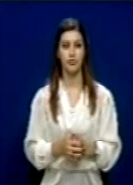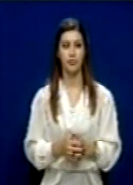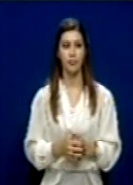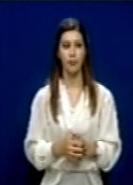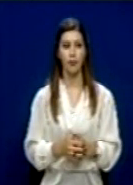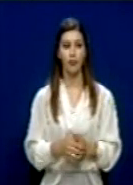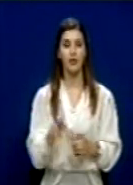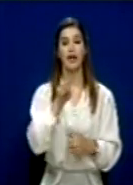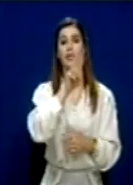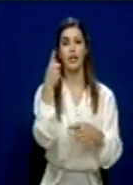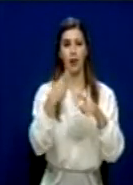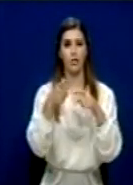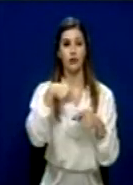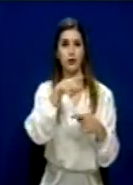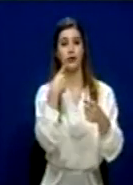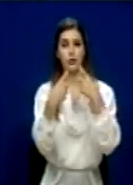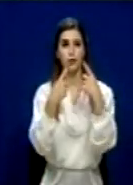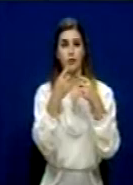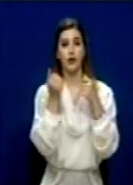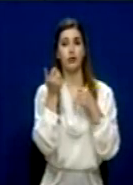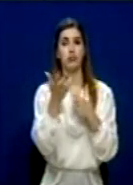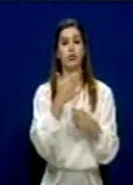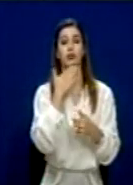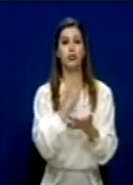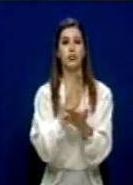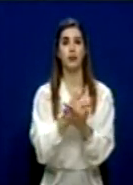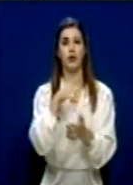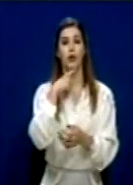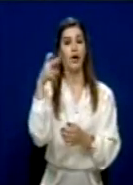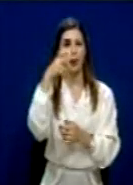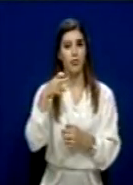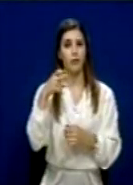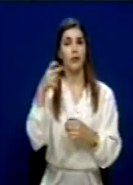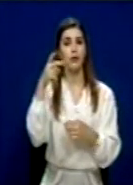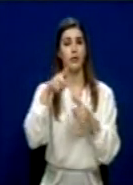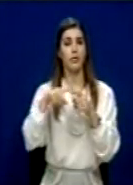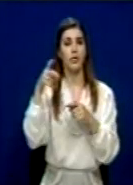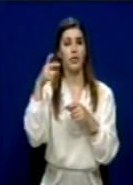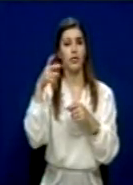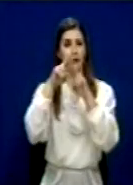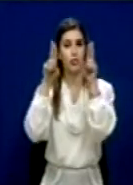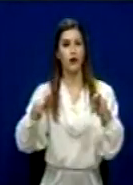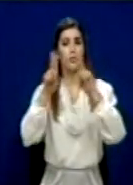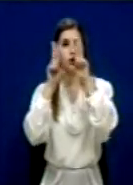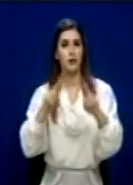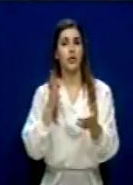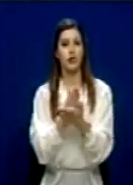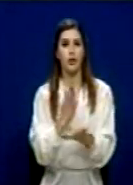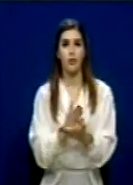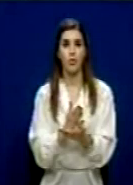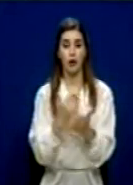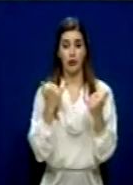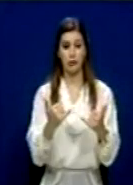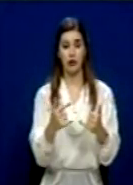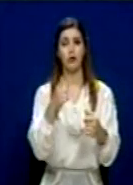Një çështje tjetër, se u përmendu disa herë dhe disa herë keni përmend bashkësia ndërkombëtare, bashkësia ndërkombëtare. Sot është edhe një